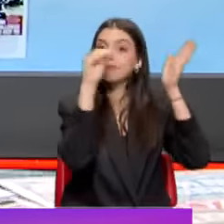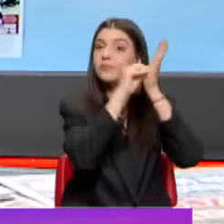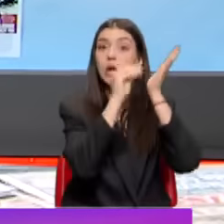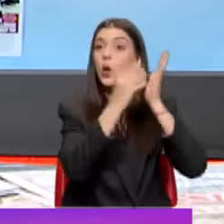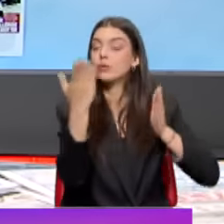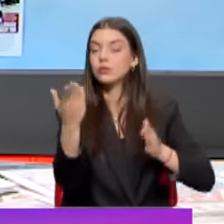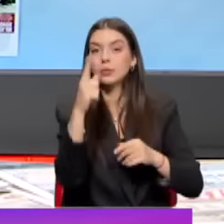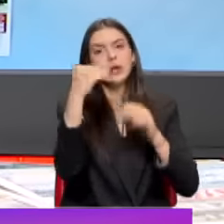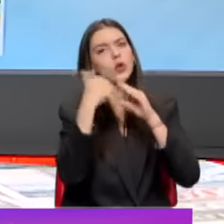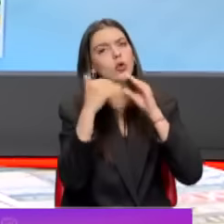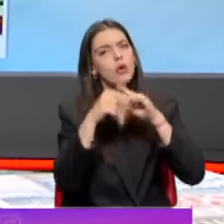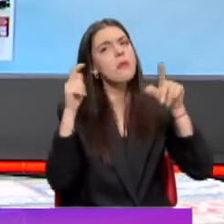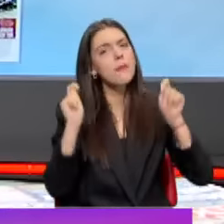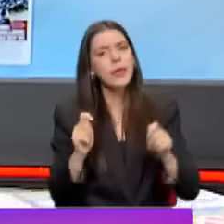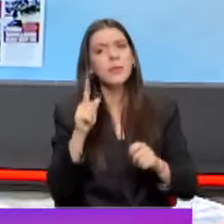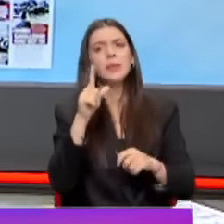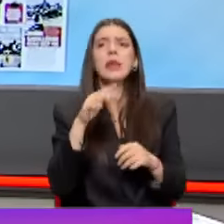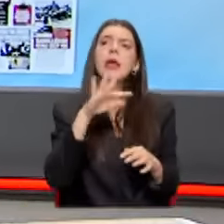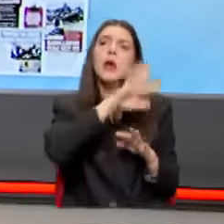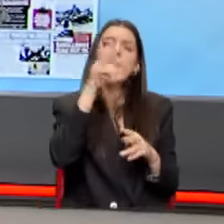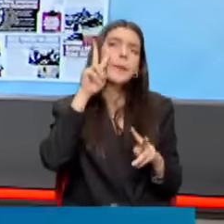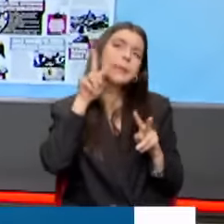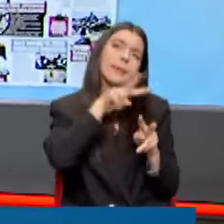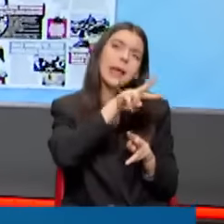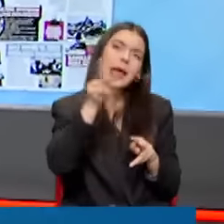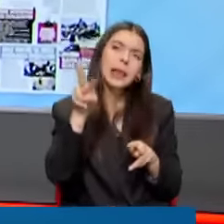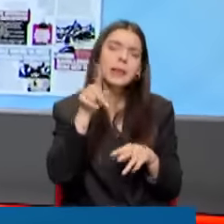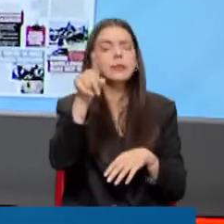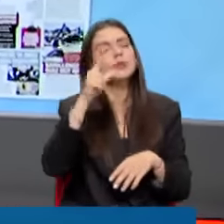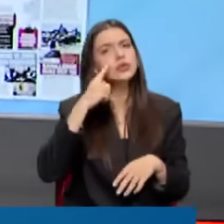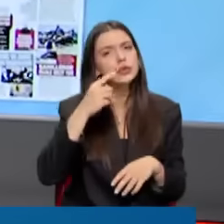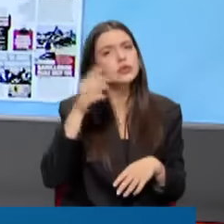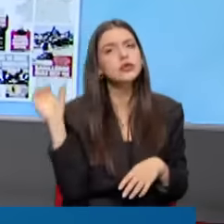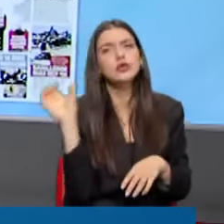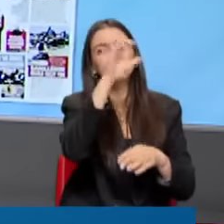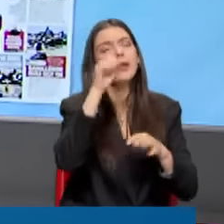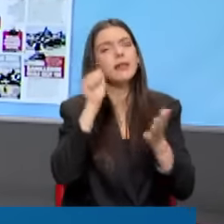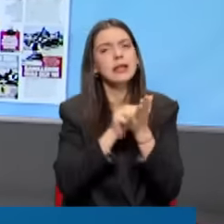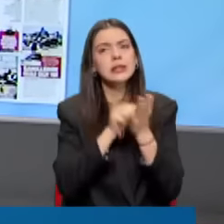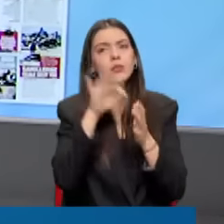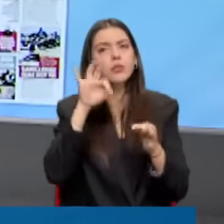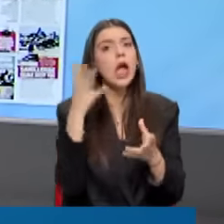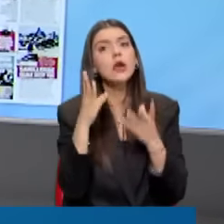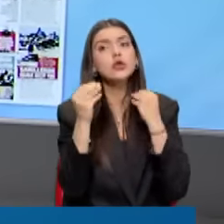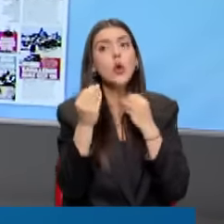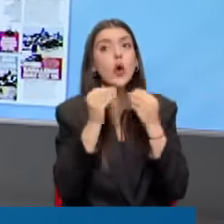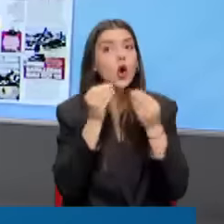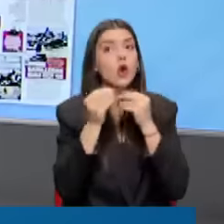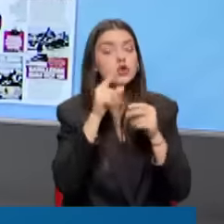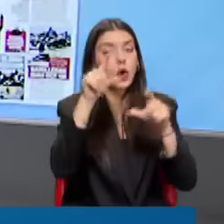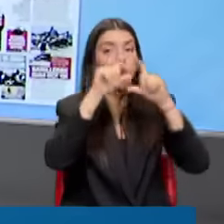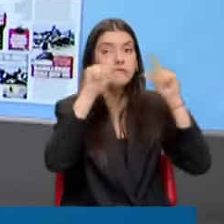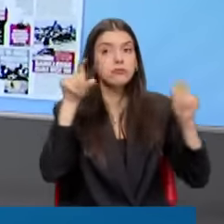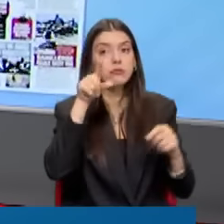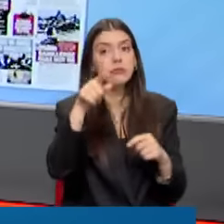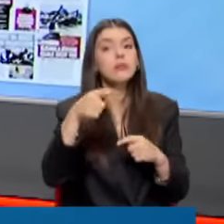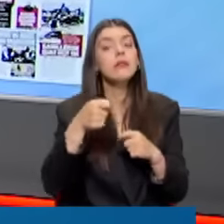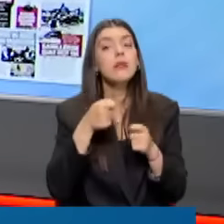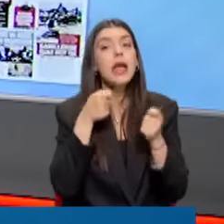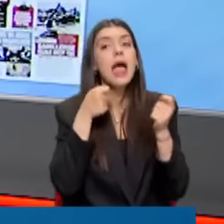yapmaya çalışalım şöyle genel baktığımızda Cumhuriyet Gazetesi bugünün en çok konuşulacak başlıklarından biri belki de